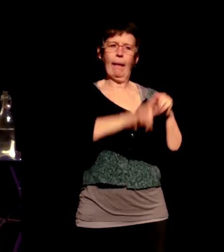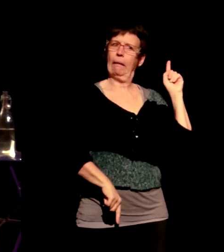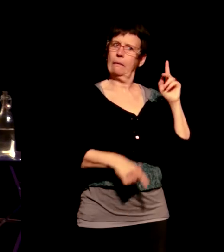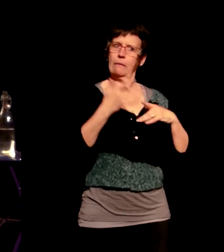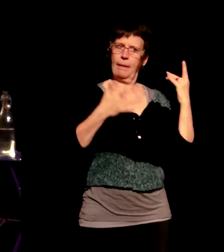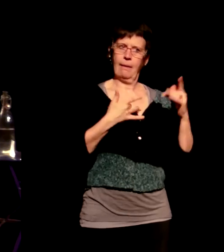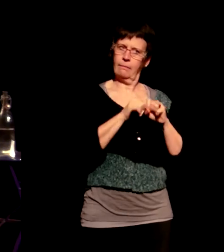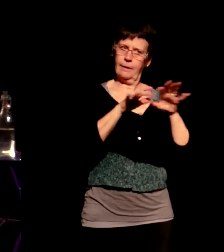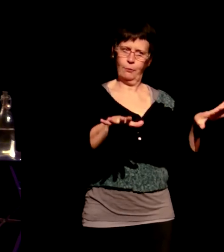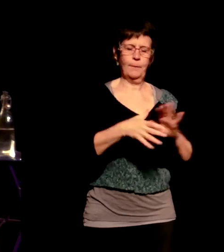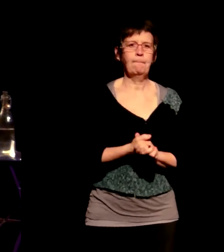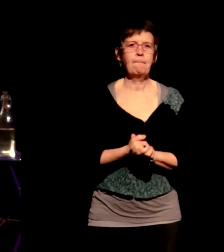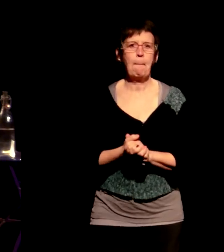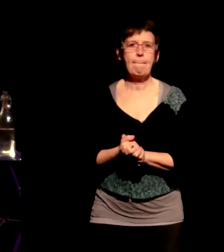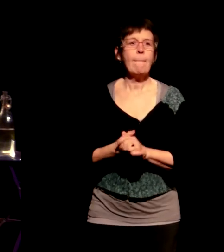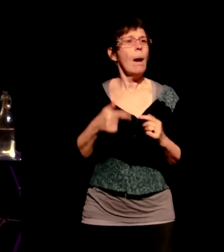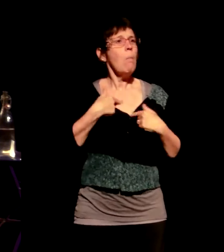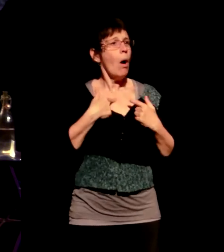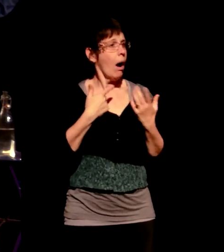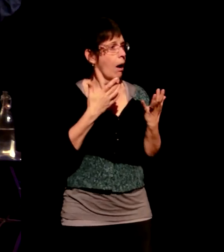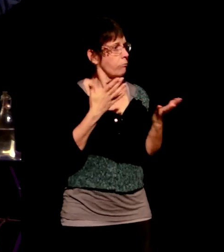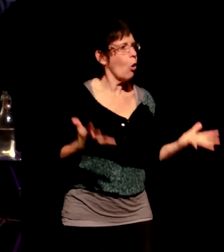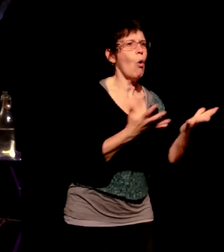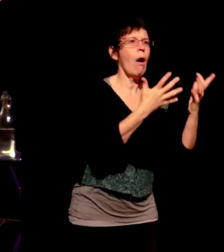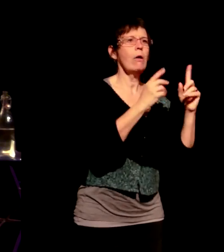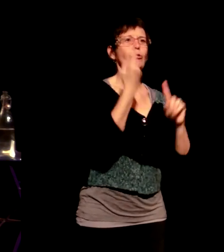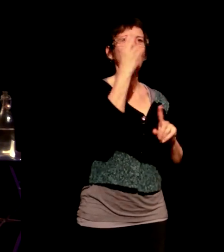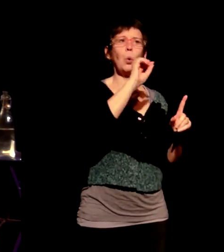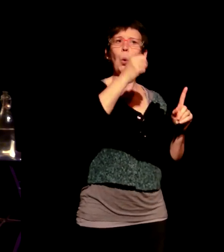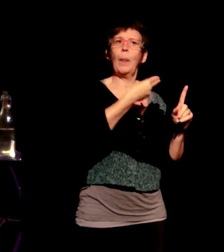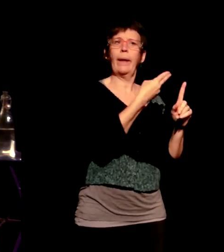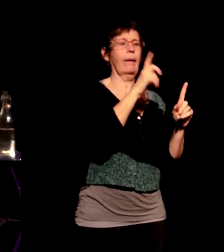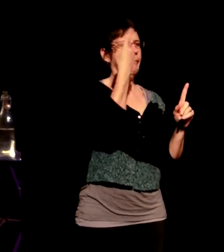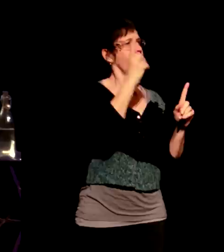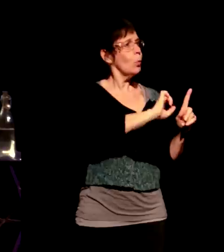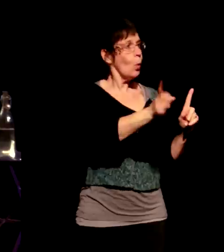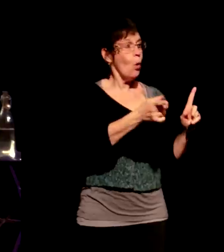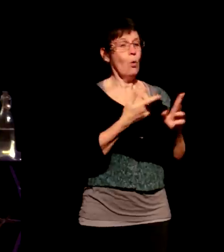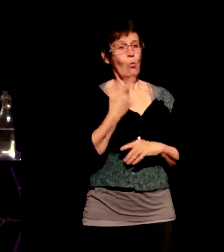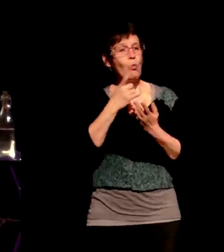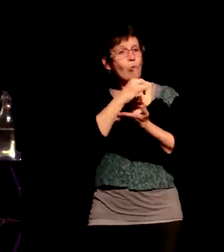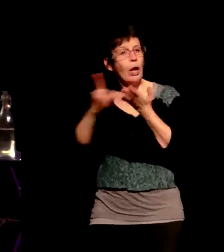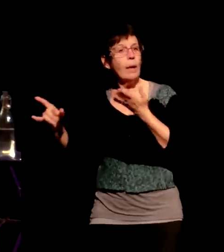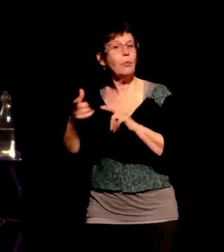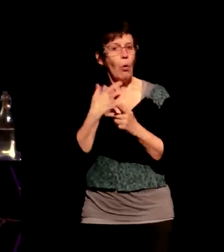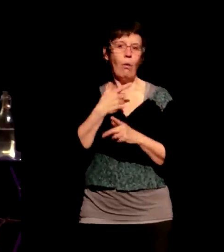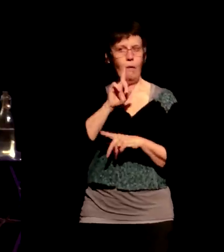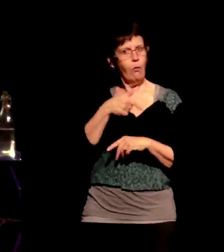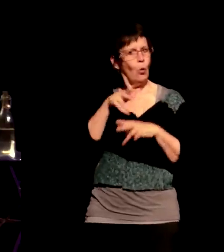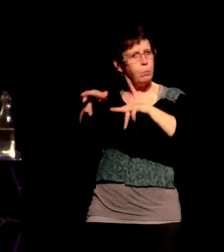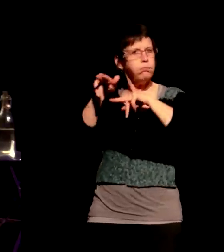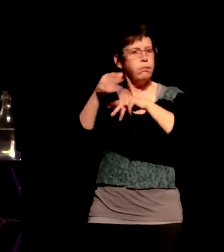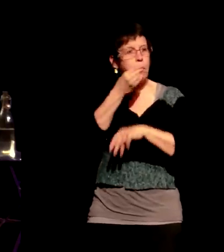Là, je ne suis pas en train de dire que je soutiens Dieudonné ou que je condamne Charlie Hebdo au point que je pense qu'il faille aller les tuer. Certainement pas. Par contre,